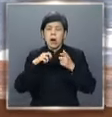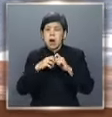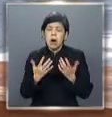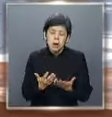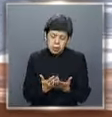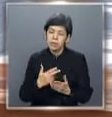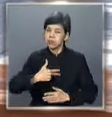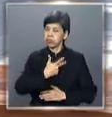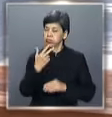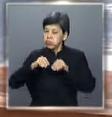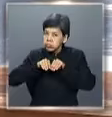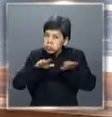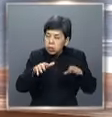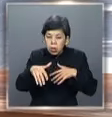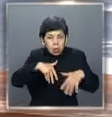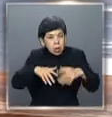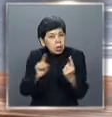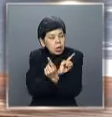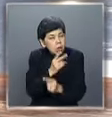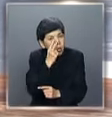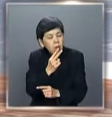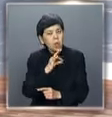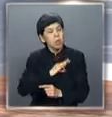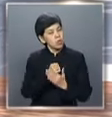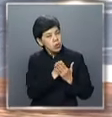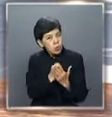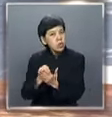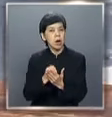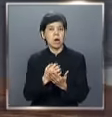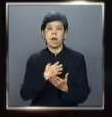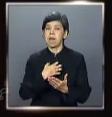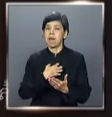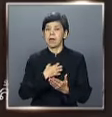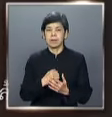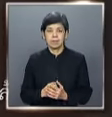ได้เปิดประเด็นนี้เพื่อให้สังคมนั้นได้ร่วมกันตระหนักและก็รับรู้มากยิ่งขึ้นค่ะ